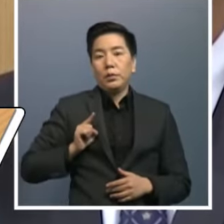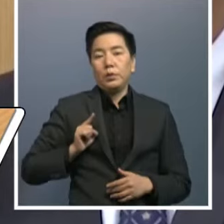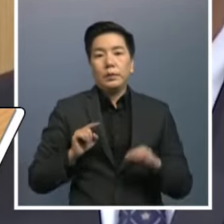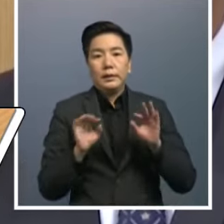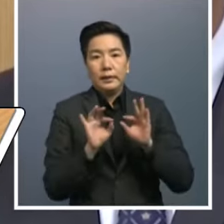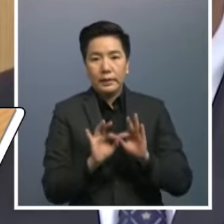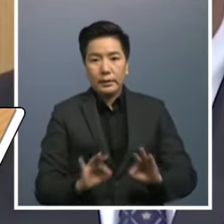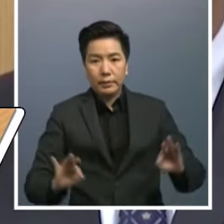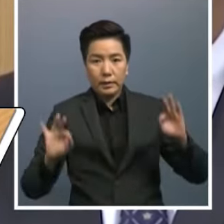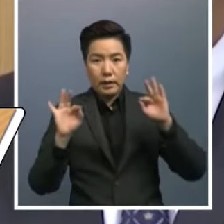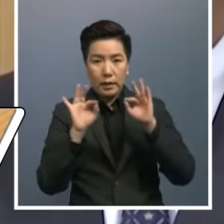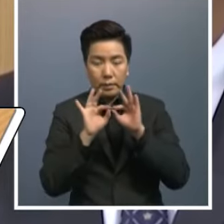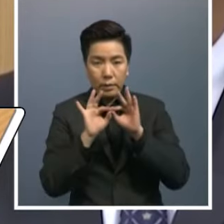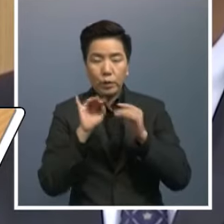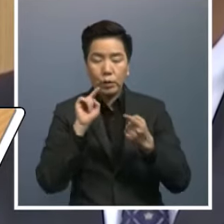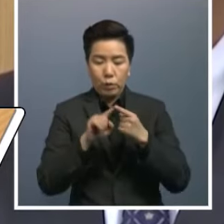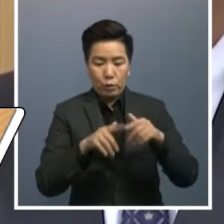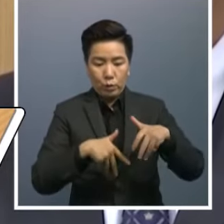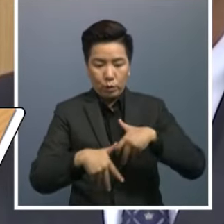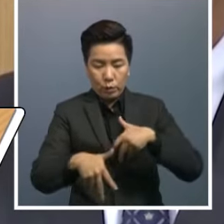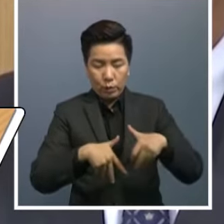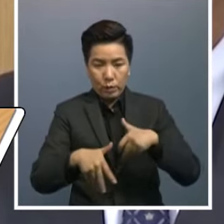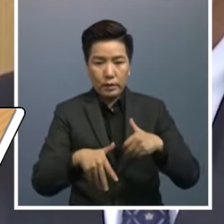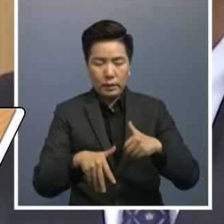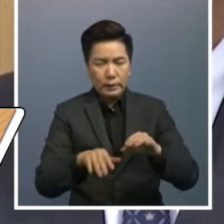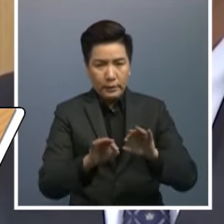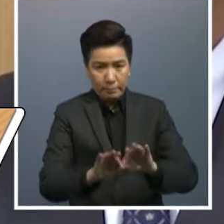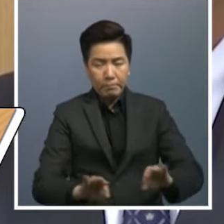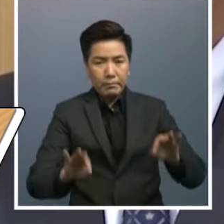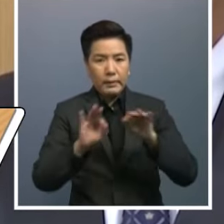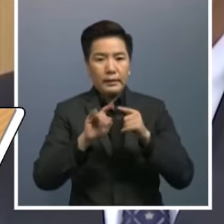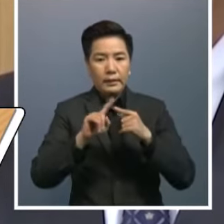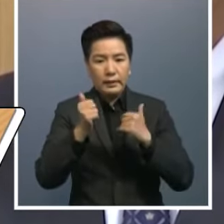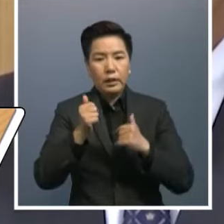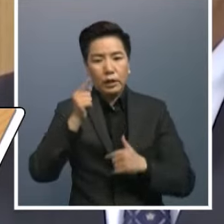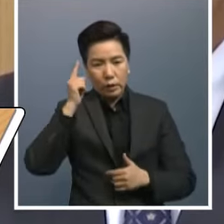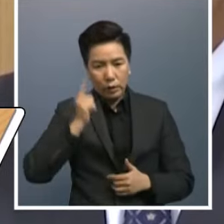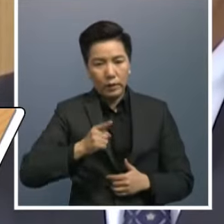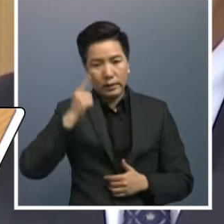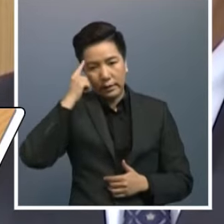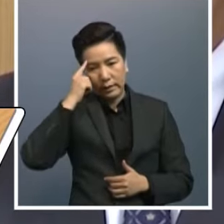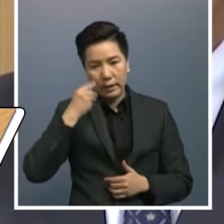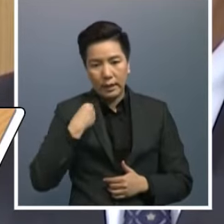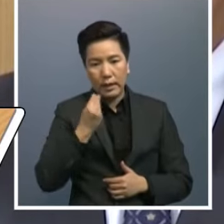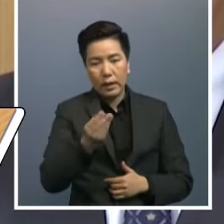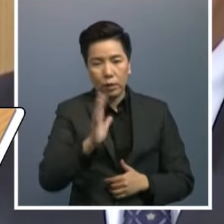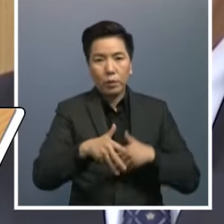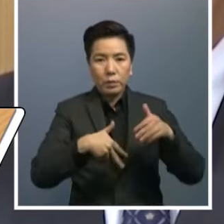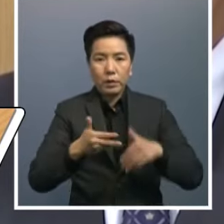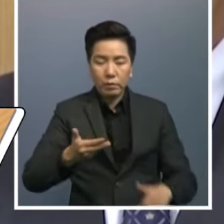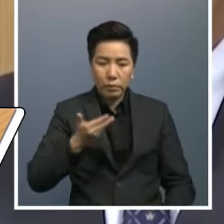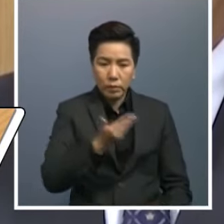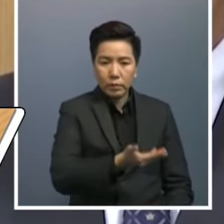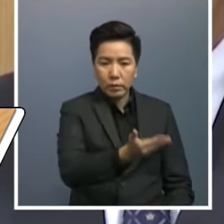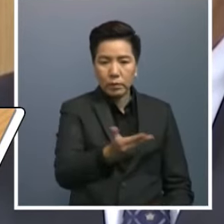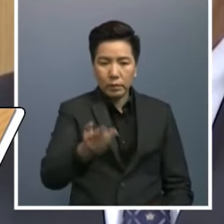ญนะครับในชุมชนเป็นอย่างมากนะครับก็สมควรนะครับที่จะให้ประชาชนเนี่ยในชุมชน